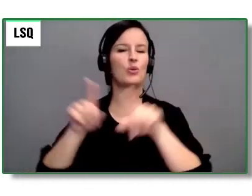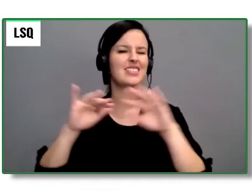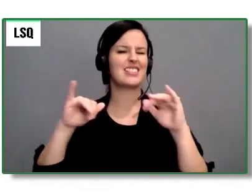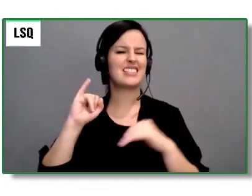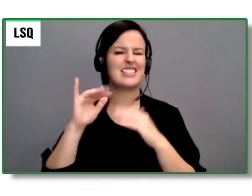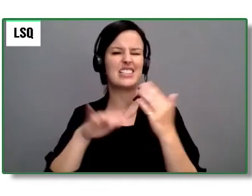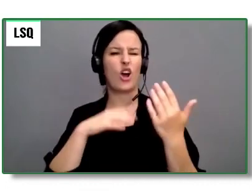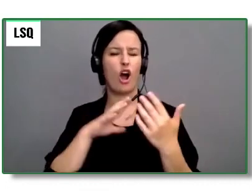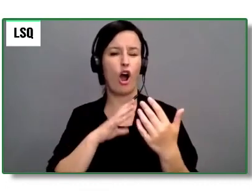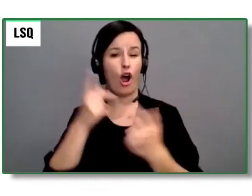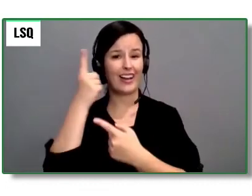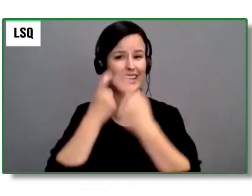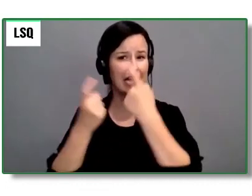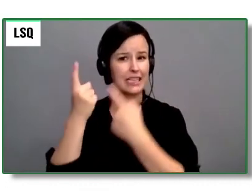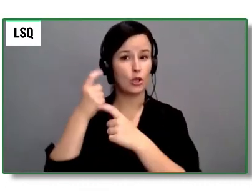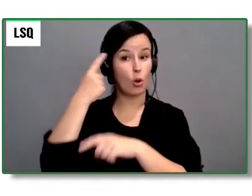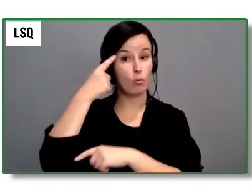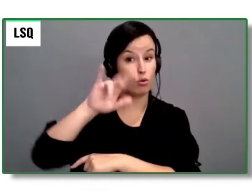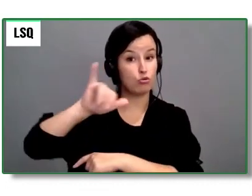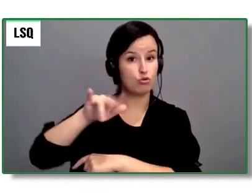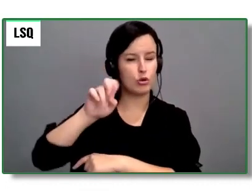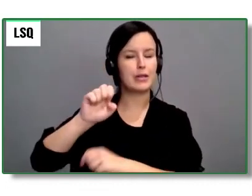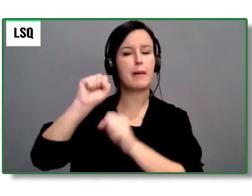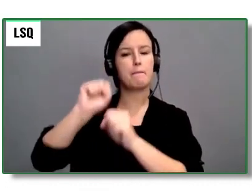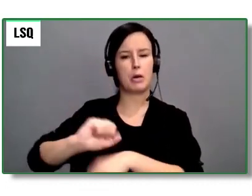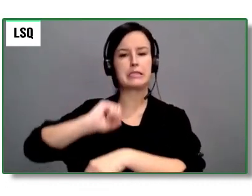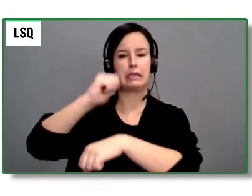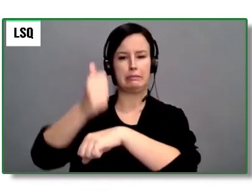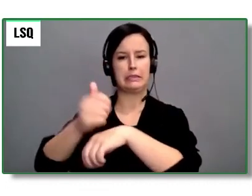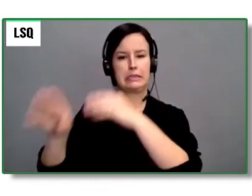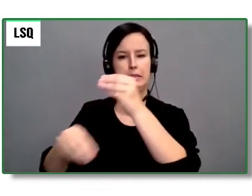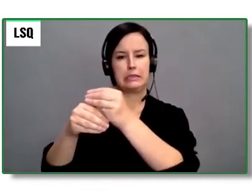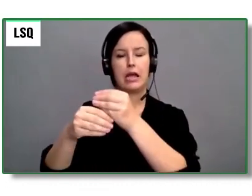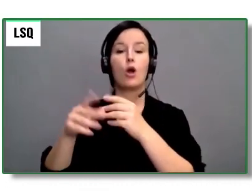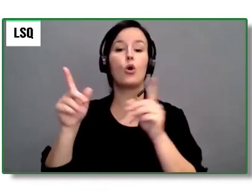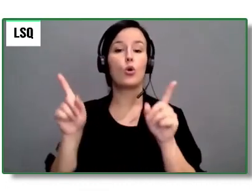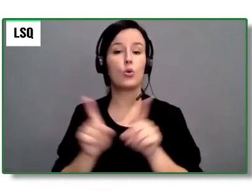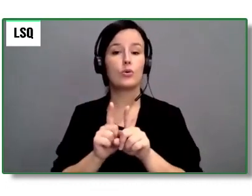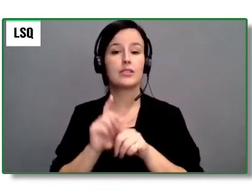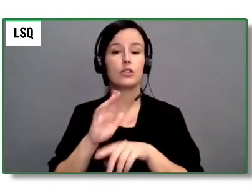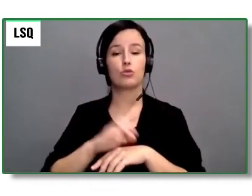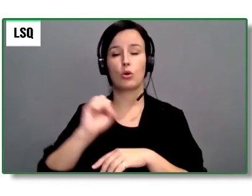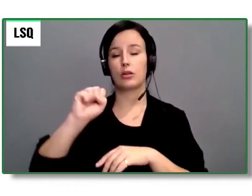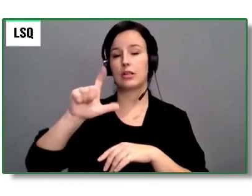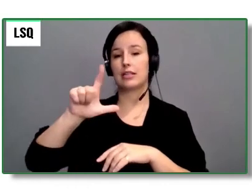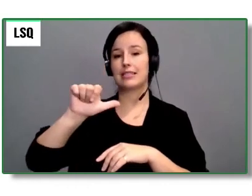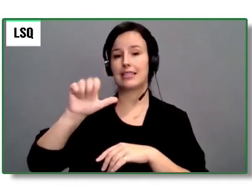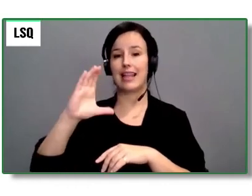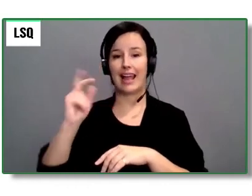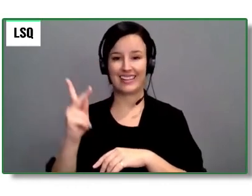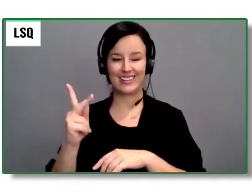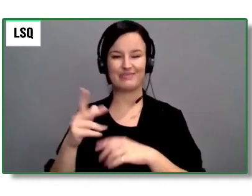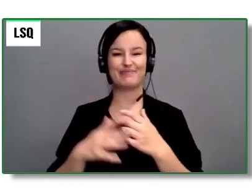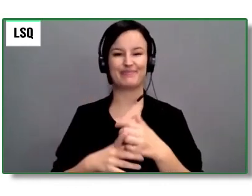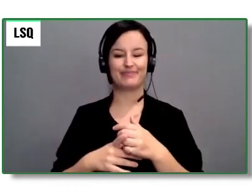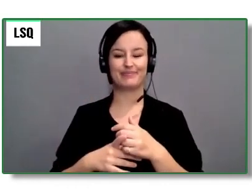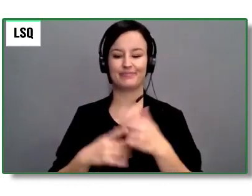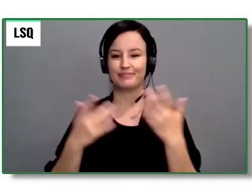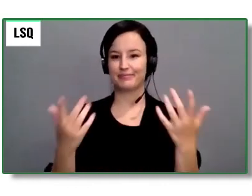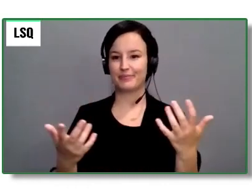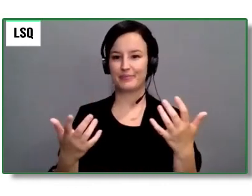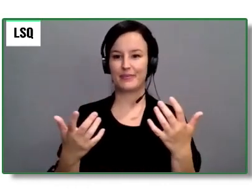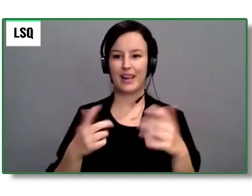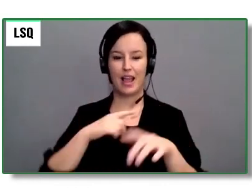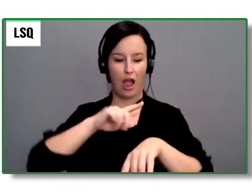Julie pourra aussi être affichée sur notre site web. Donc, voilà qui conclut notre heure. Nous